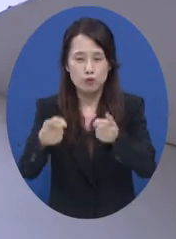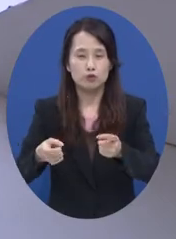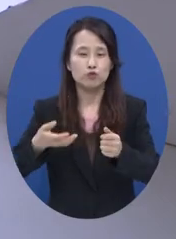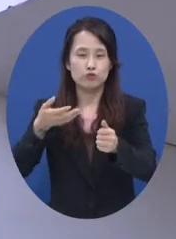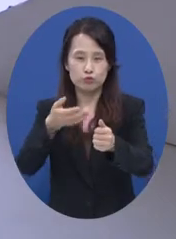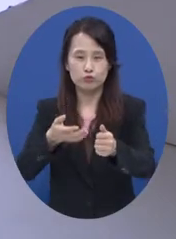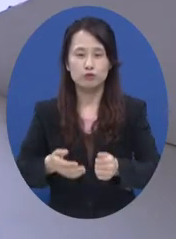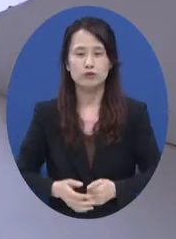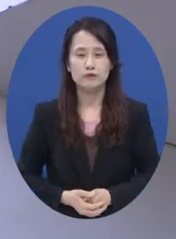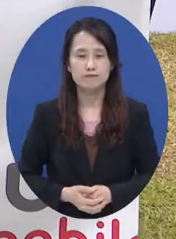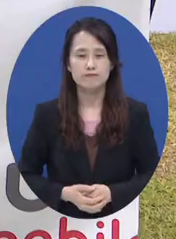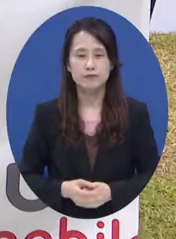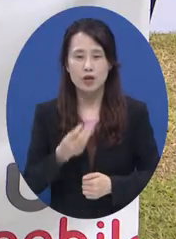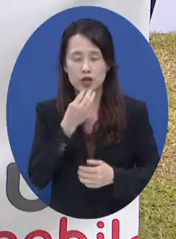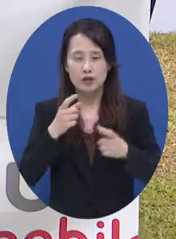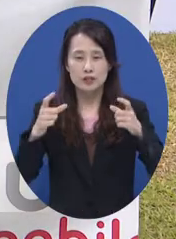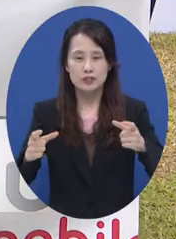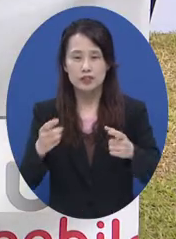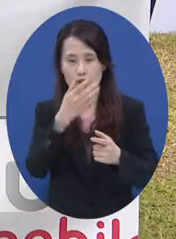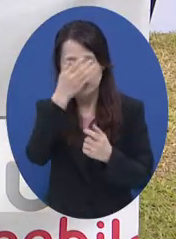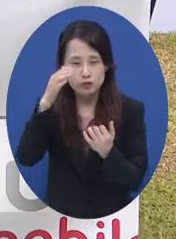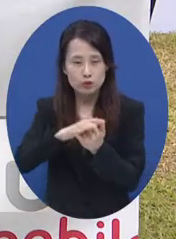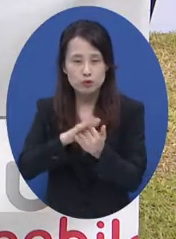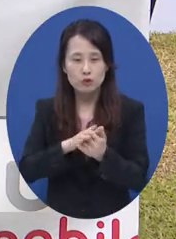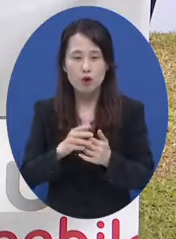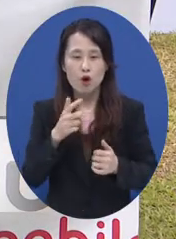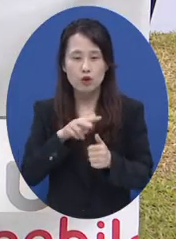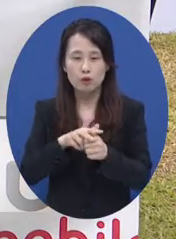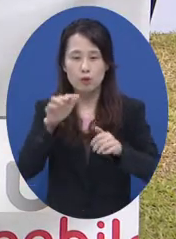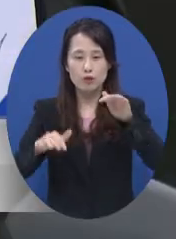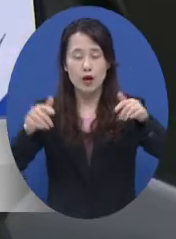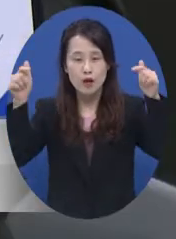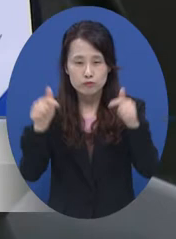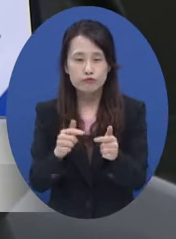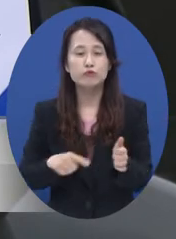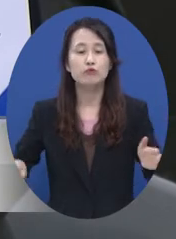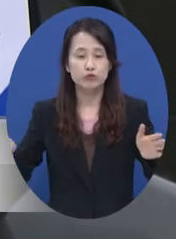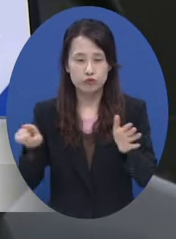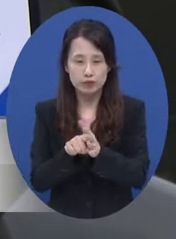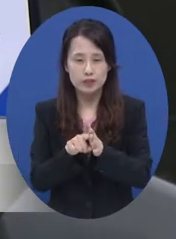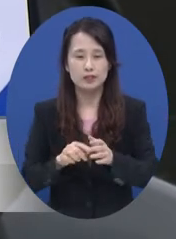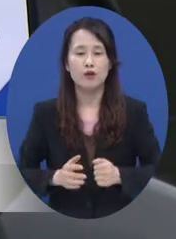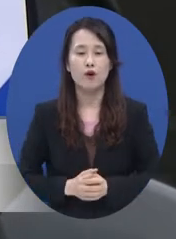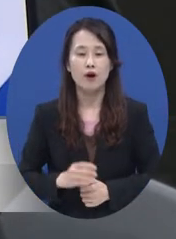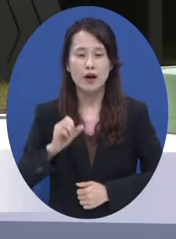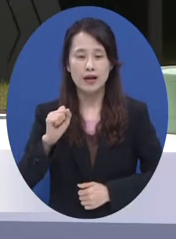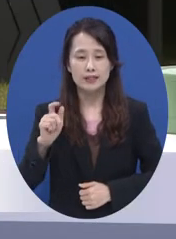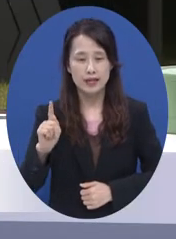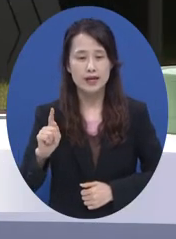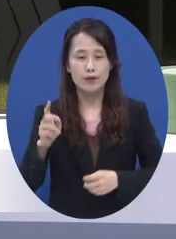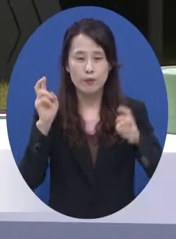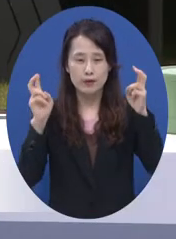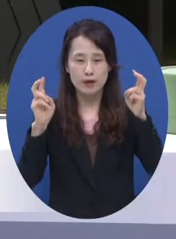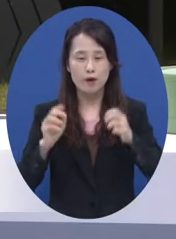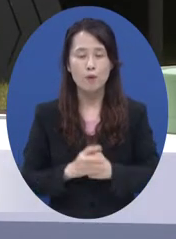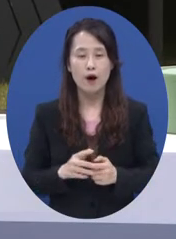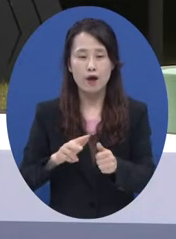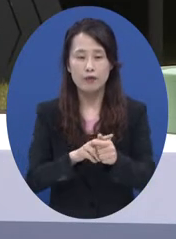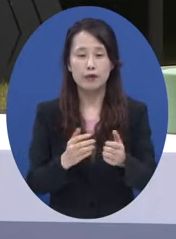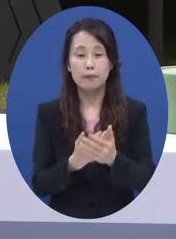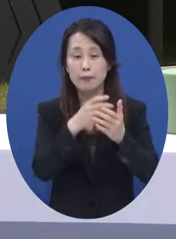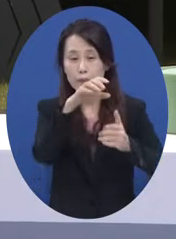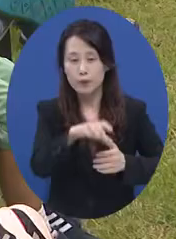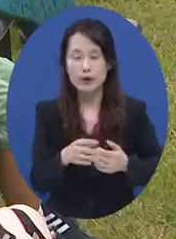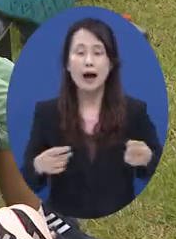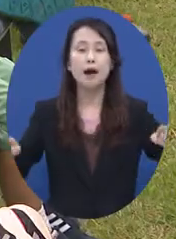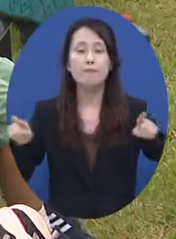제공합니다. 경기 지역 청소년 정보 격차 해소를 위해 올해엔 경기도와 경기콘텐츠진흥원, SK텔레콤이 손을